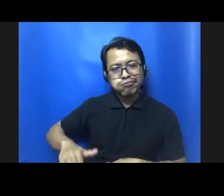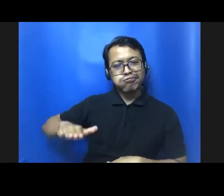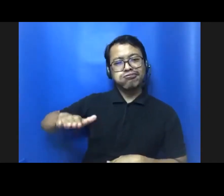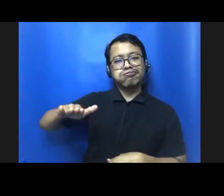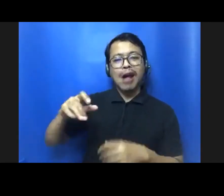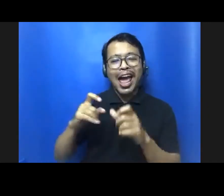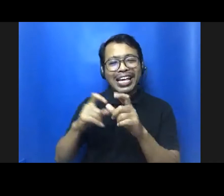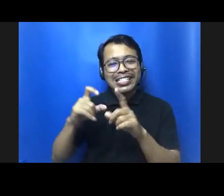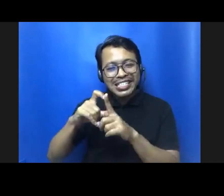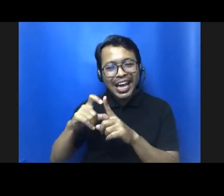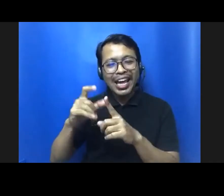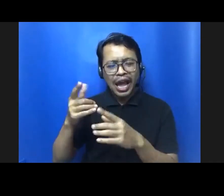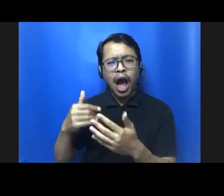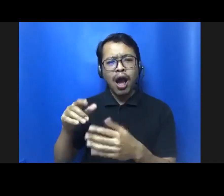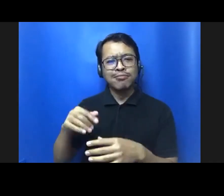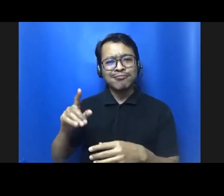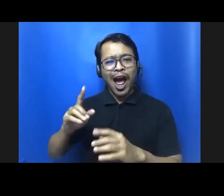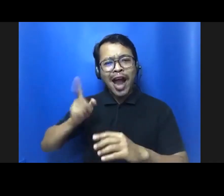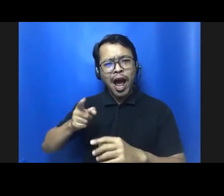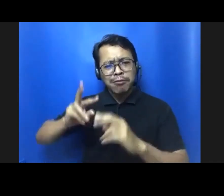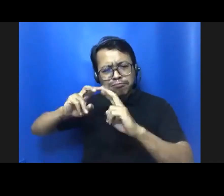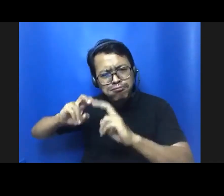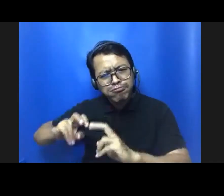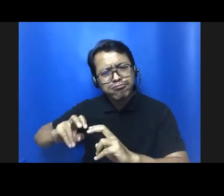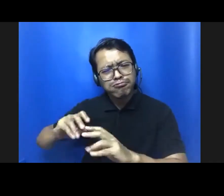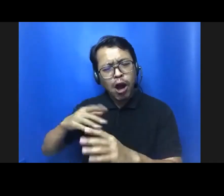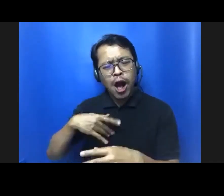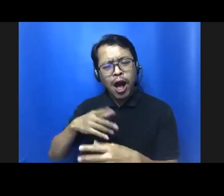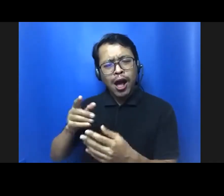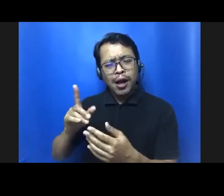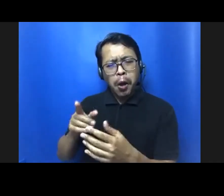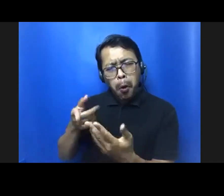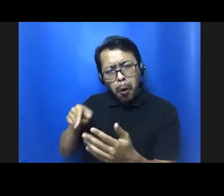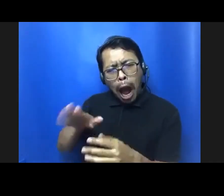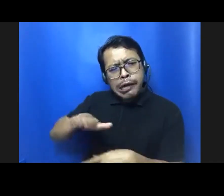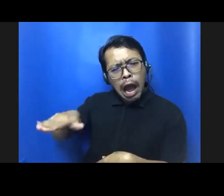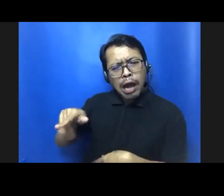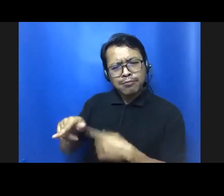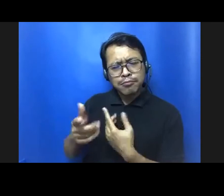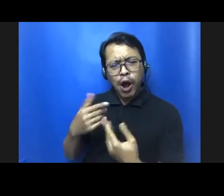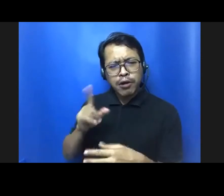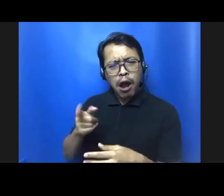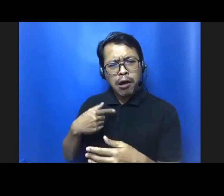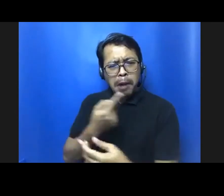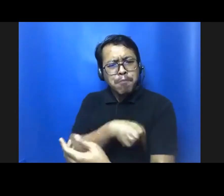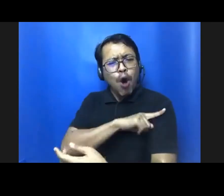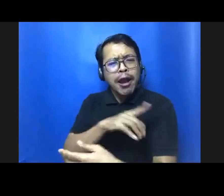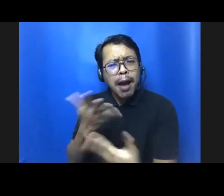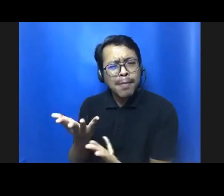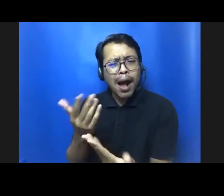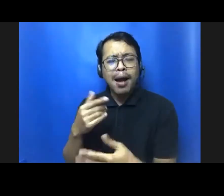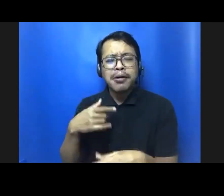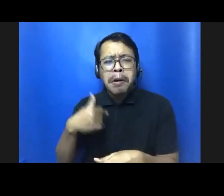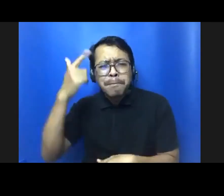asesmen bersama-sama dengan orang tua. Oh, potensinya ini. Oh, kelemahan hambatan belajarnya di sini. Jadi betul-betul